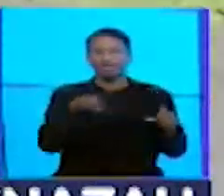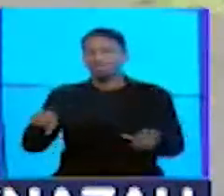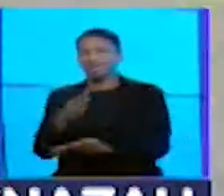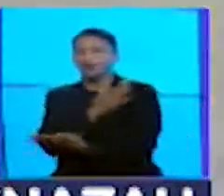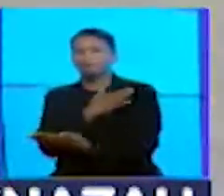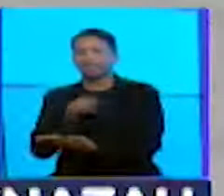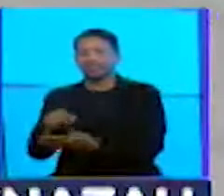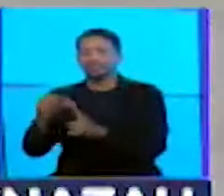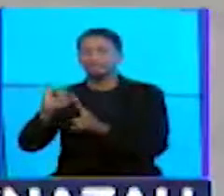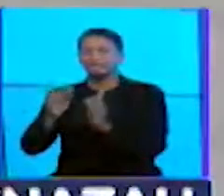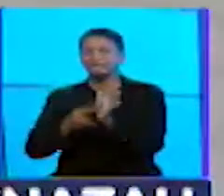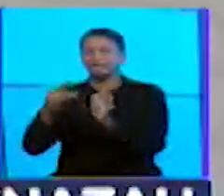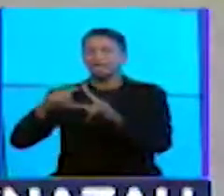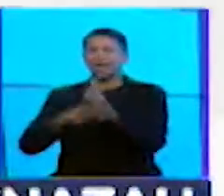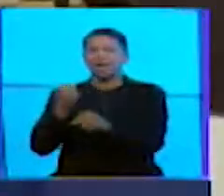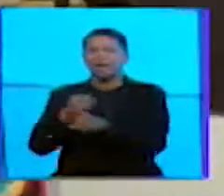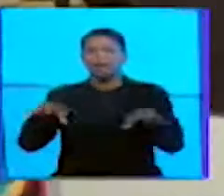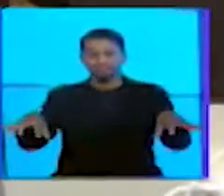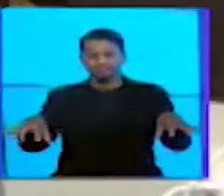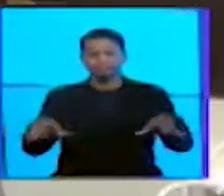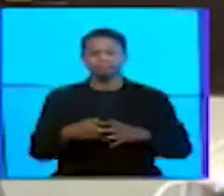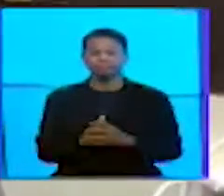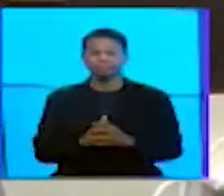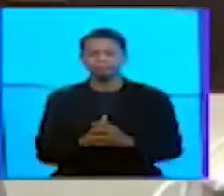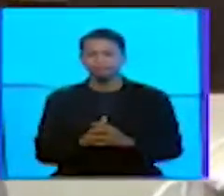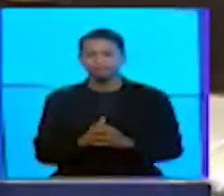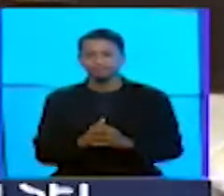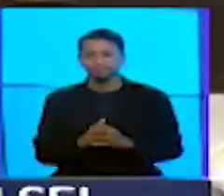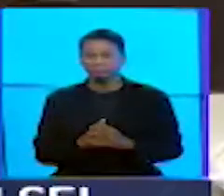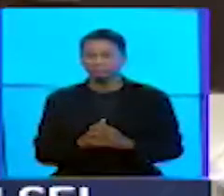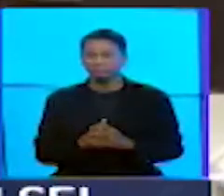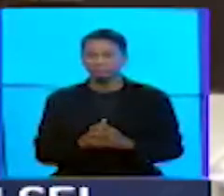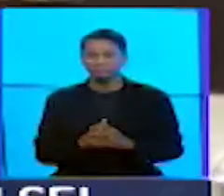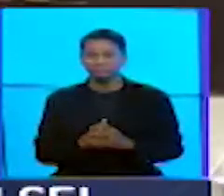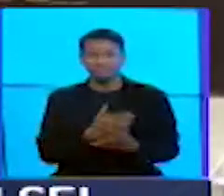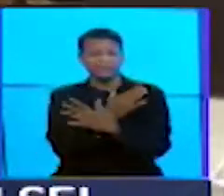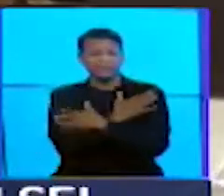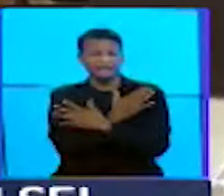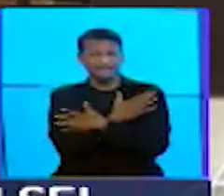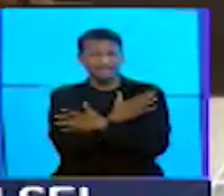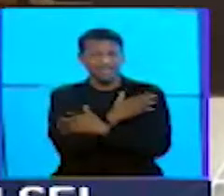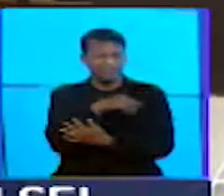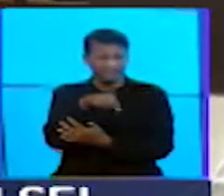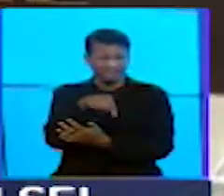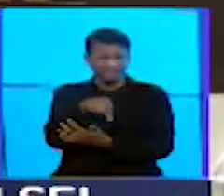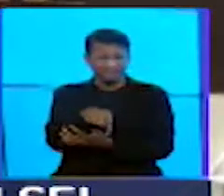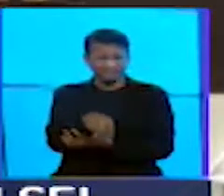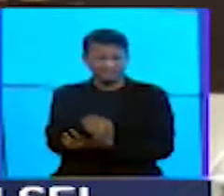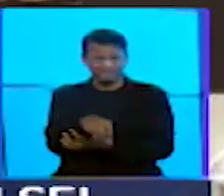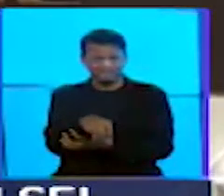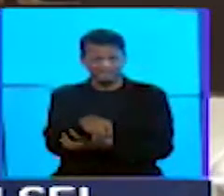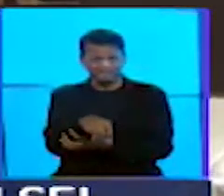barang bukti diamankan polisi. Pinrang. Jasad 7 ini ya posisinya masih terkubur di